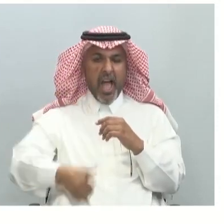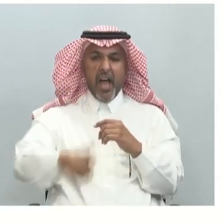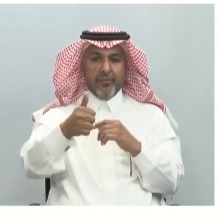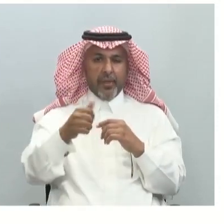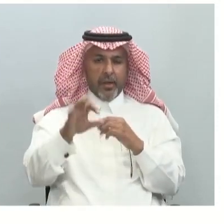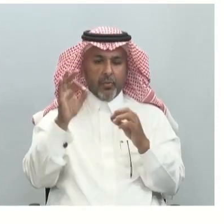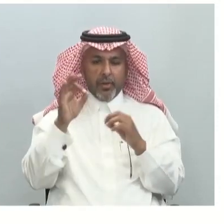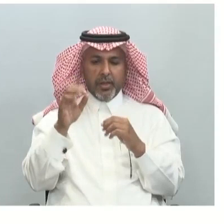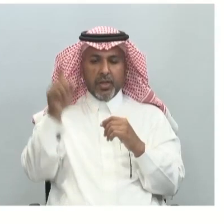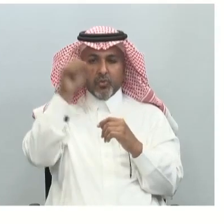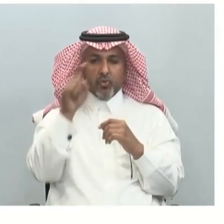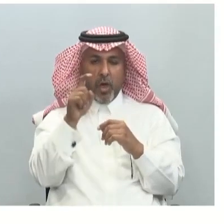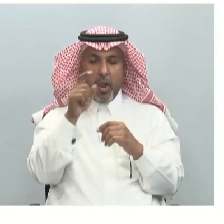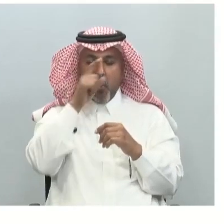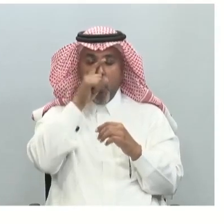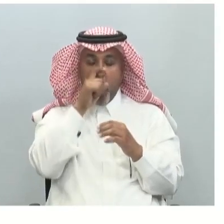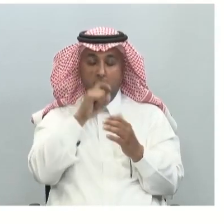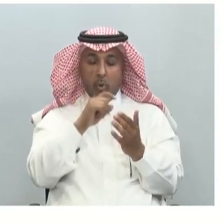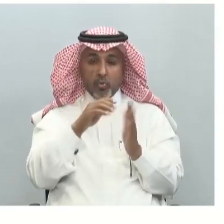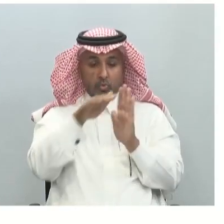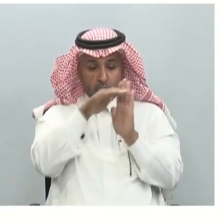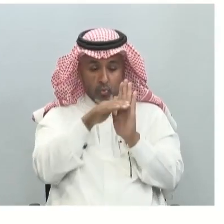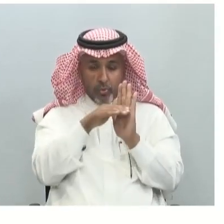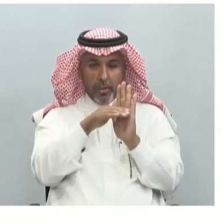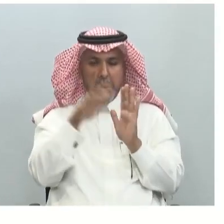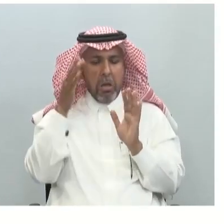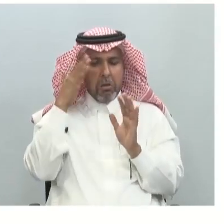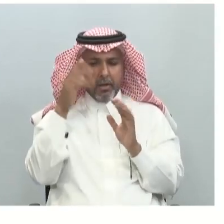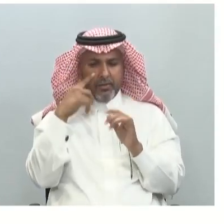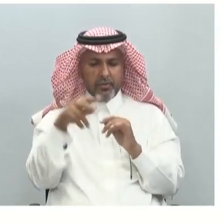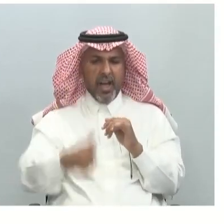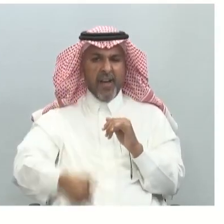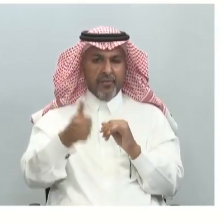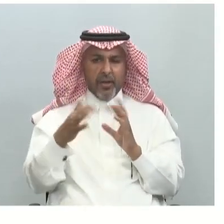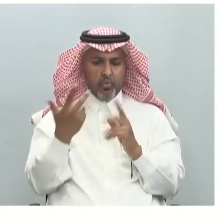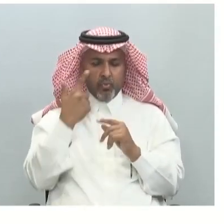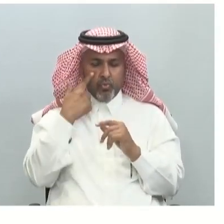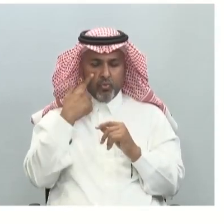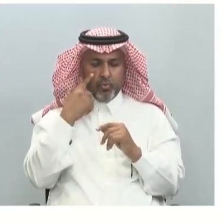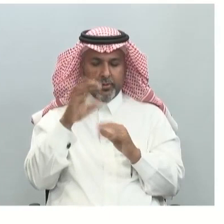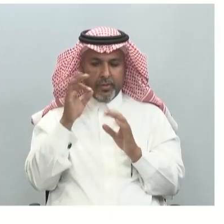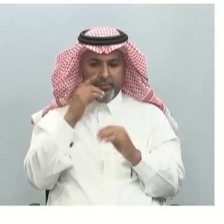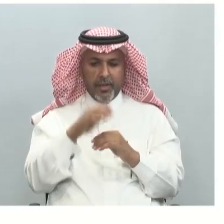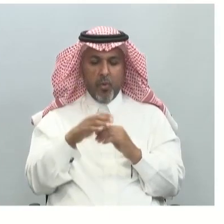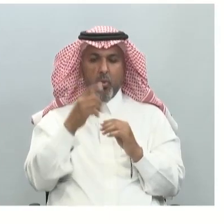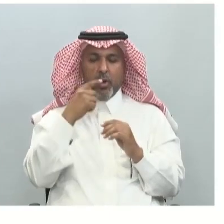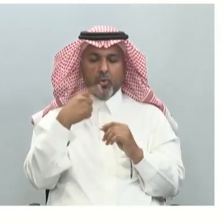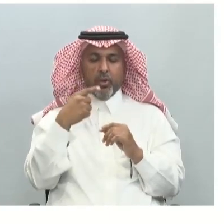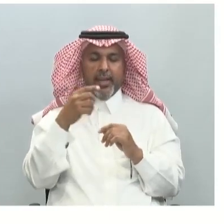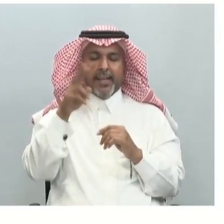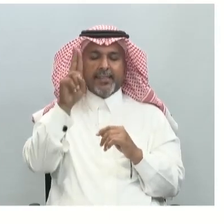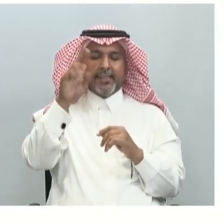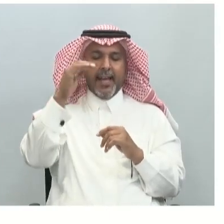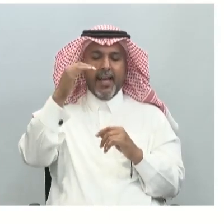الطريقه تحدد لك في السؤال في هنا اسهل طريقه اللي هي التحليل اول طريقه